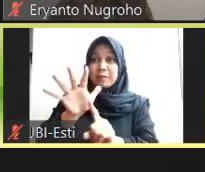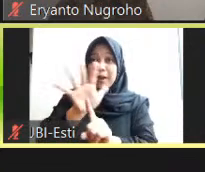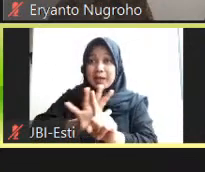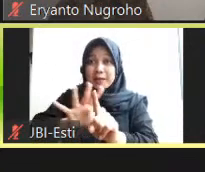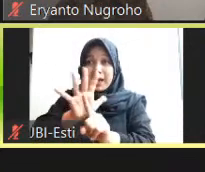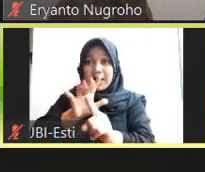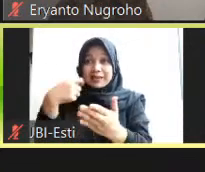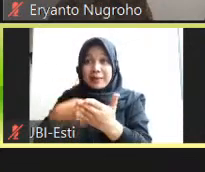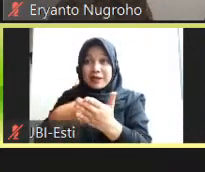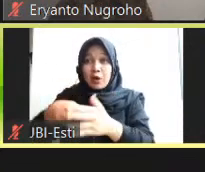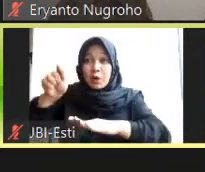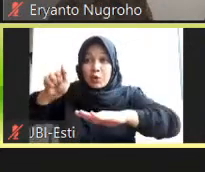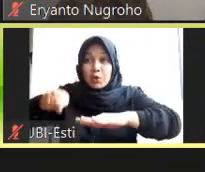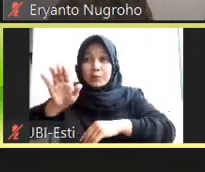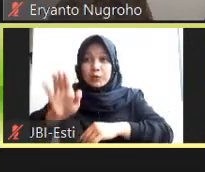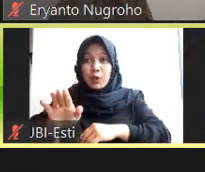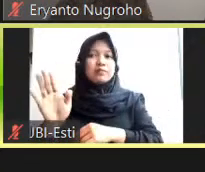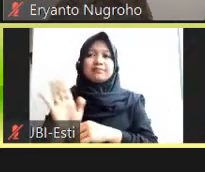juga banyak